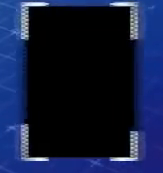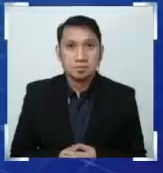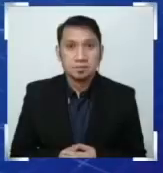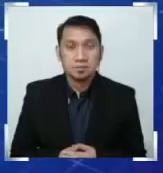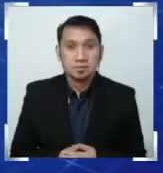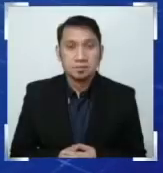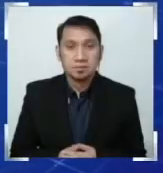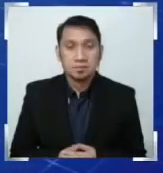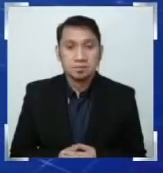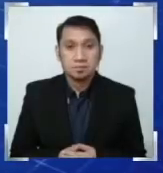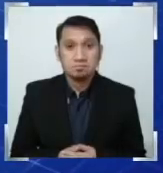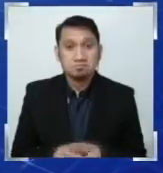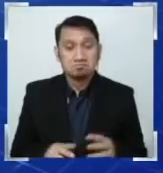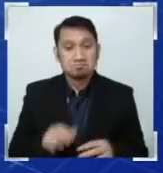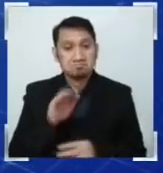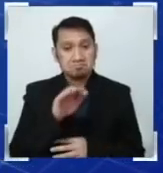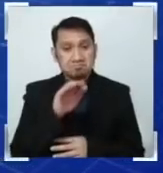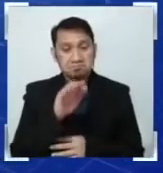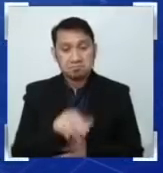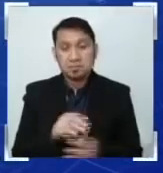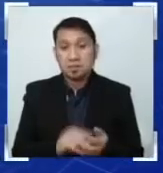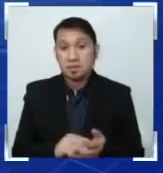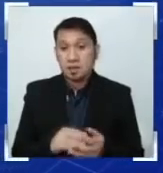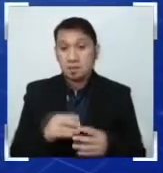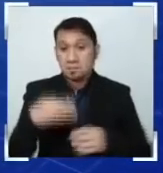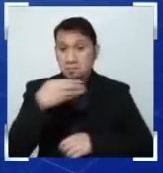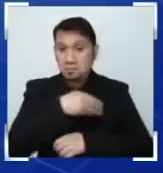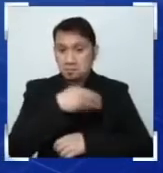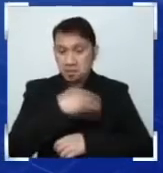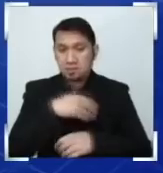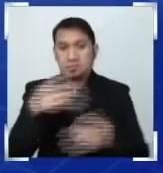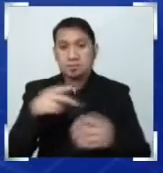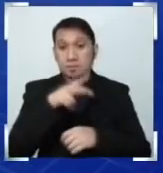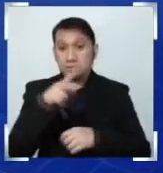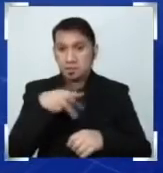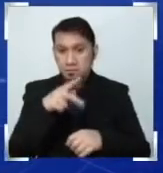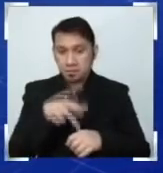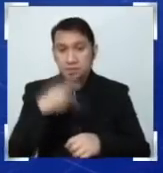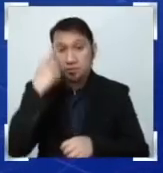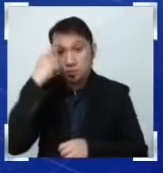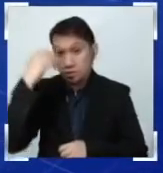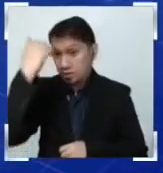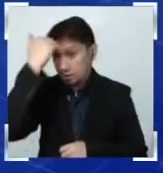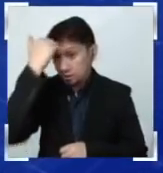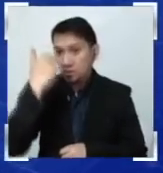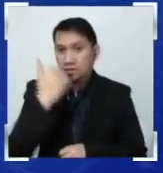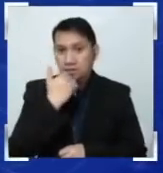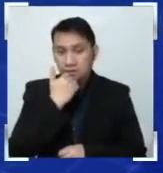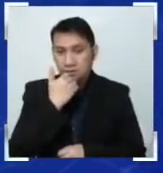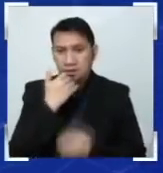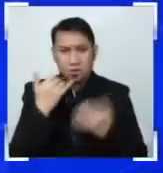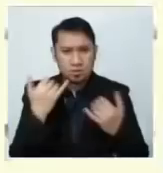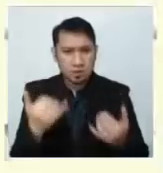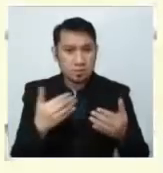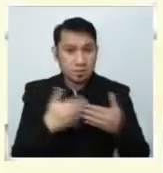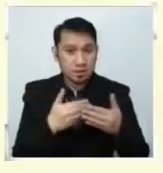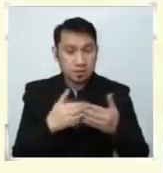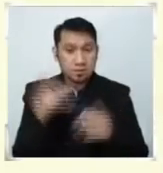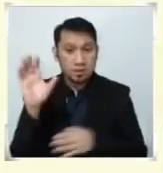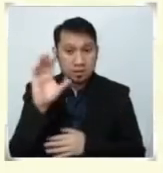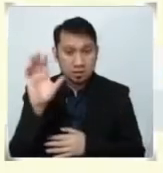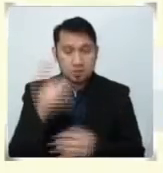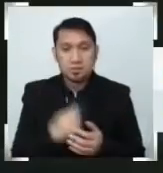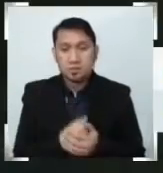May panawagan ng Bangko Sentral ng Pilipinas sa mga ninong at ninang ngayong magpapasko. Awat daw muna